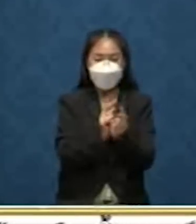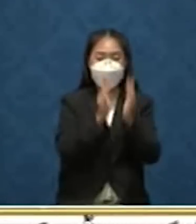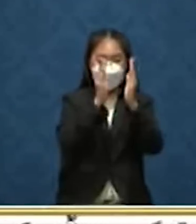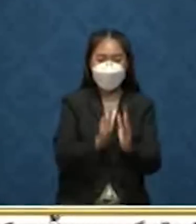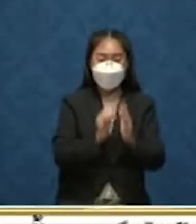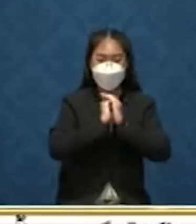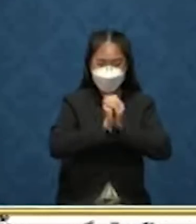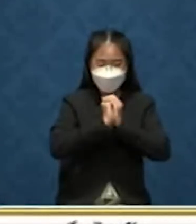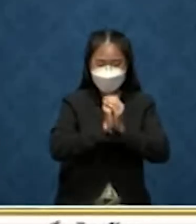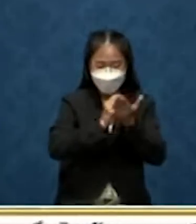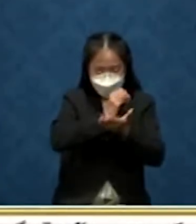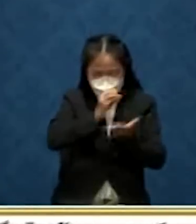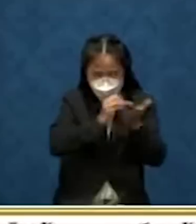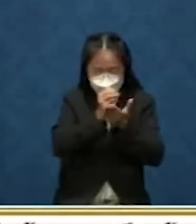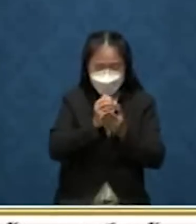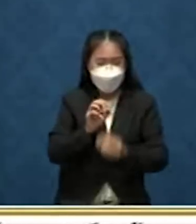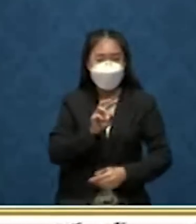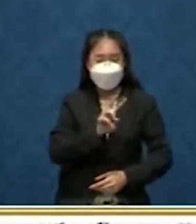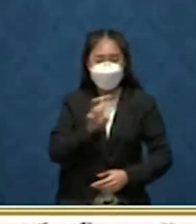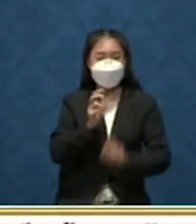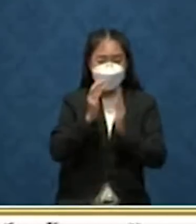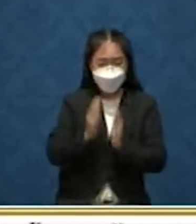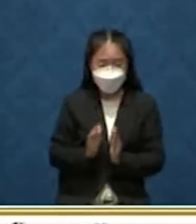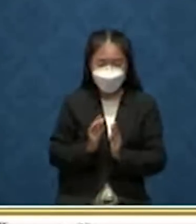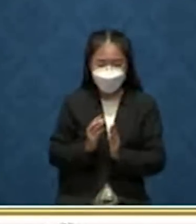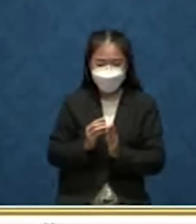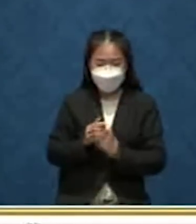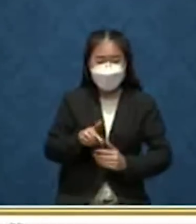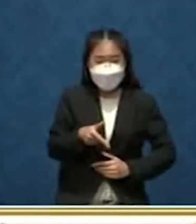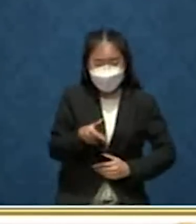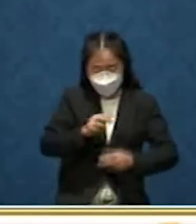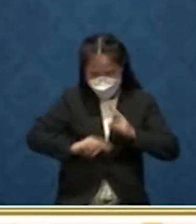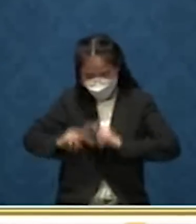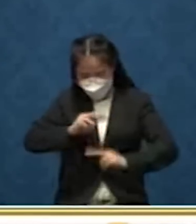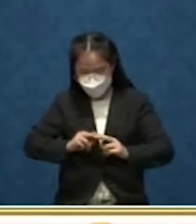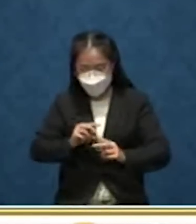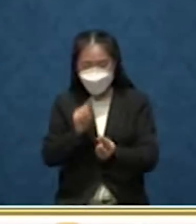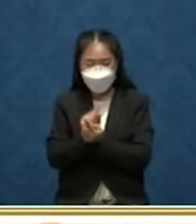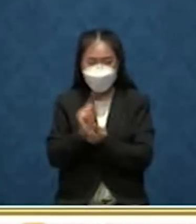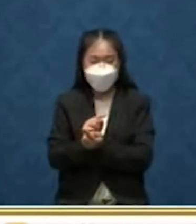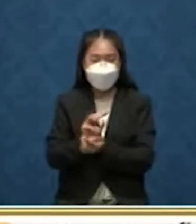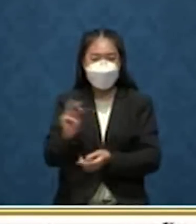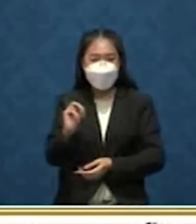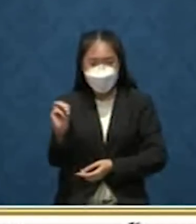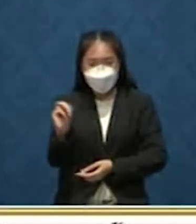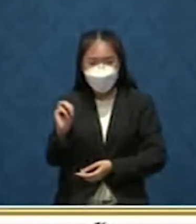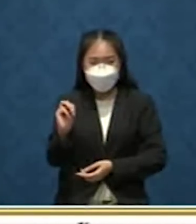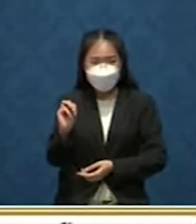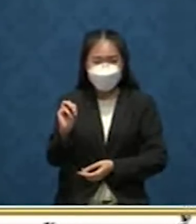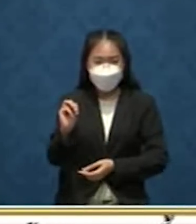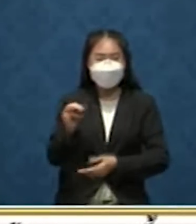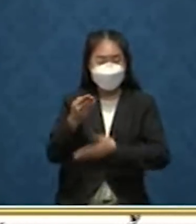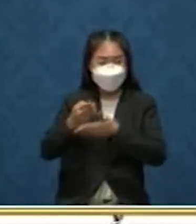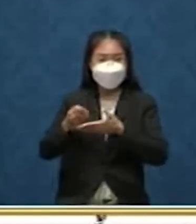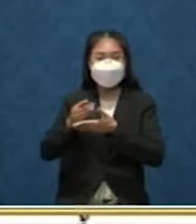ั่วยา 200 คนตรวดชีม่วงไปกว่าครึ่งแต่พอนำตัวมาก็ค่อยๆ ปลอยหายไปเรๆจนจบสุด